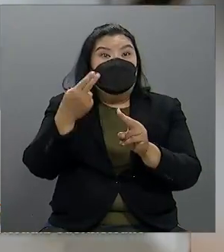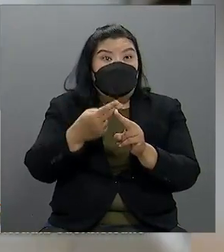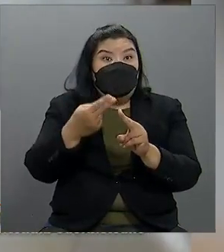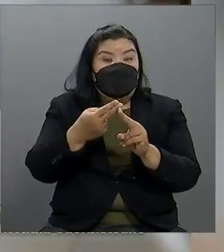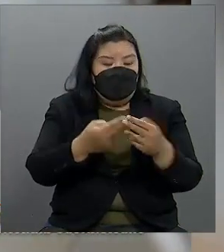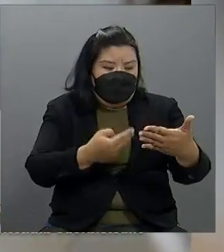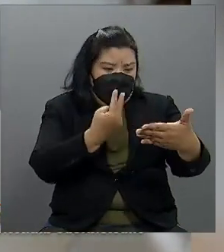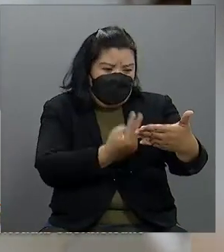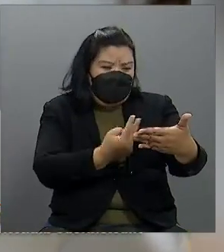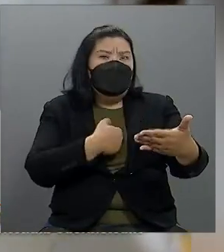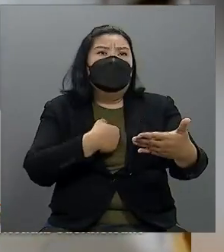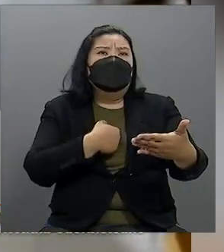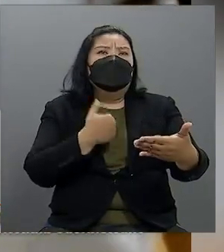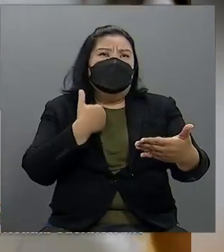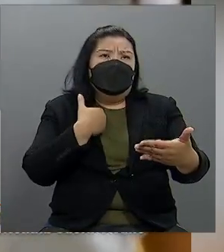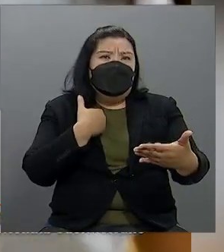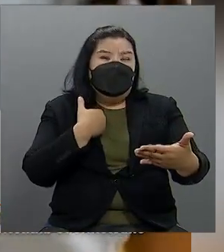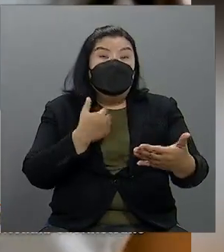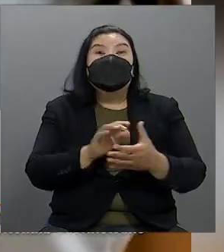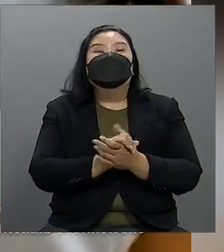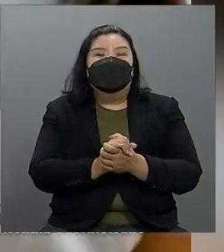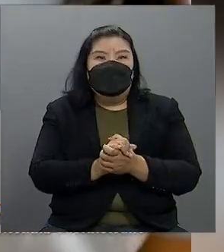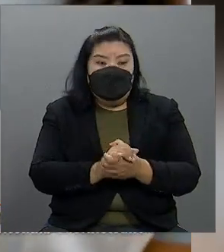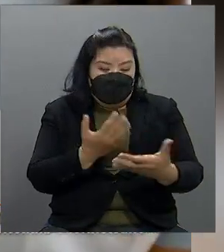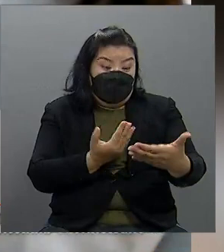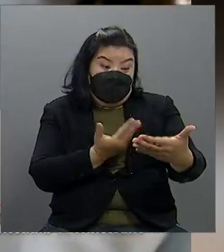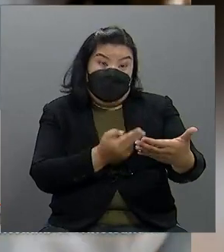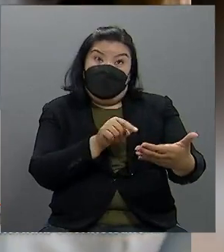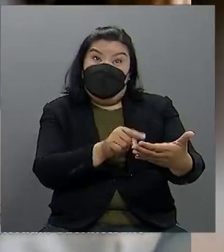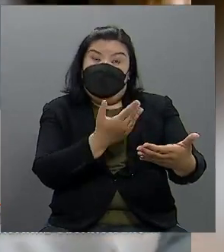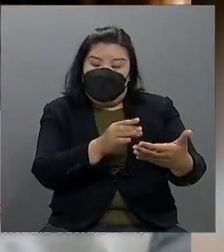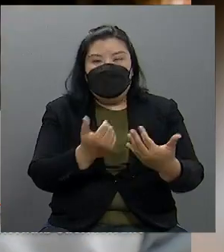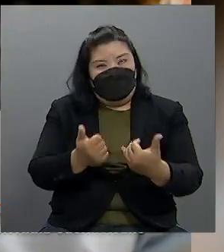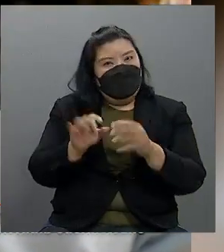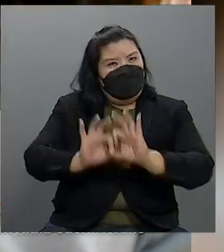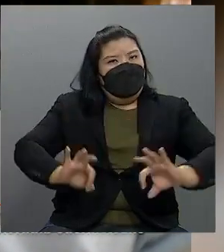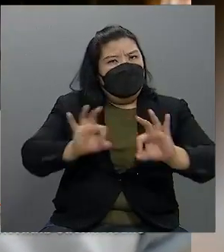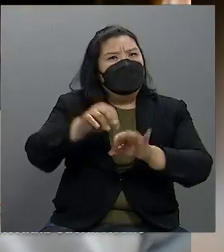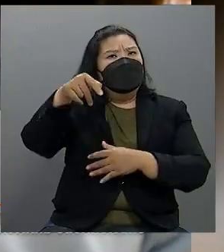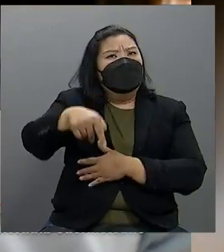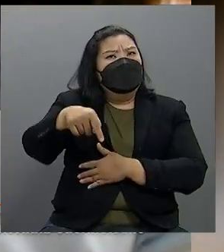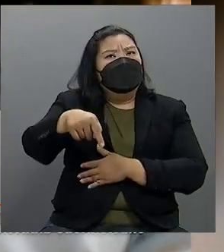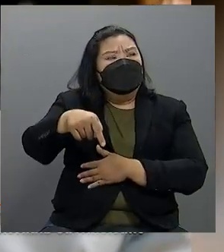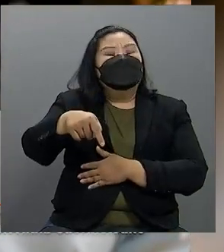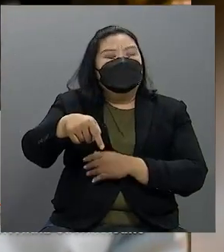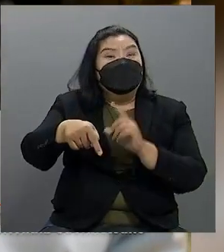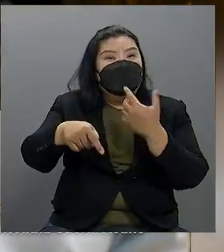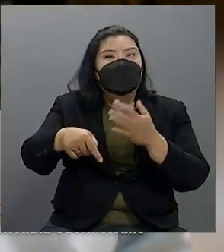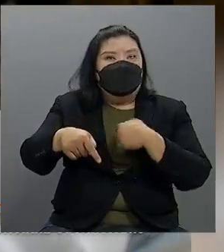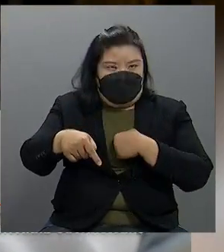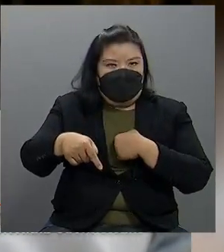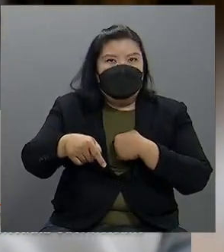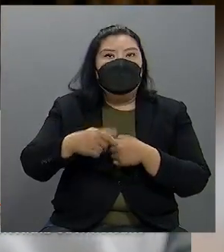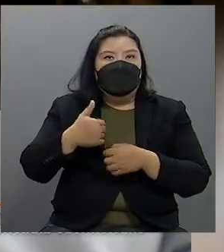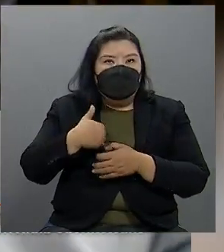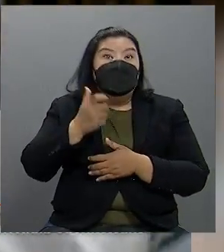ตัวเองครั้งนี้คุณผู้ชมการเลือกตั้งนายกอบต.นะคะมีความพิเศษตรงที่ว่าเราสามารถตรวจสอบผ่านแอปพลิเคชันสมาร์ทโหวตได้ด้ว